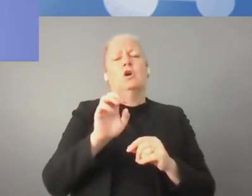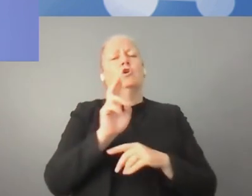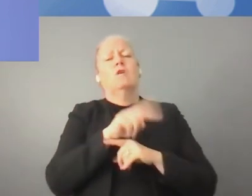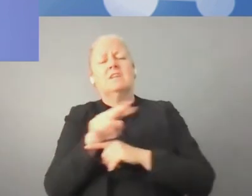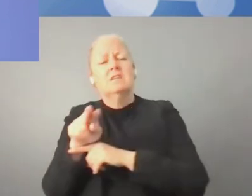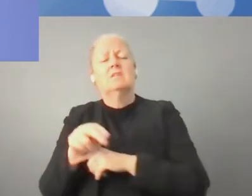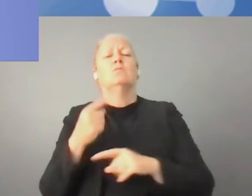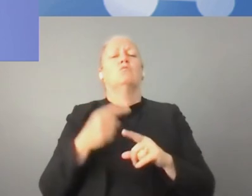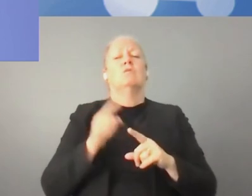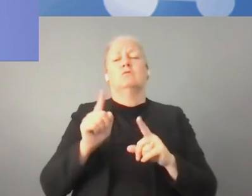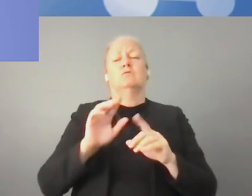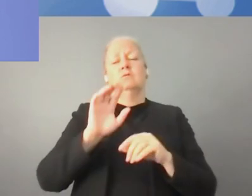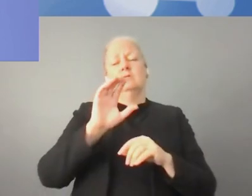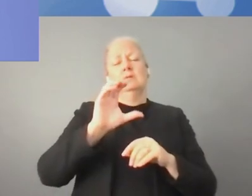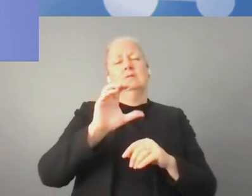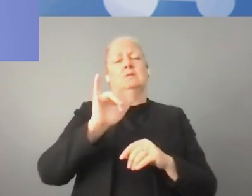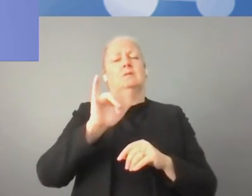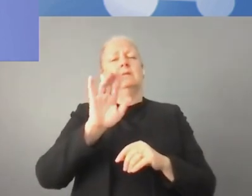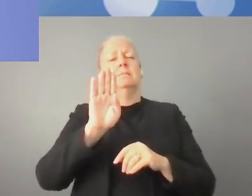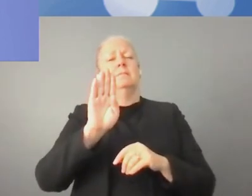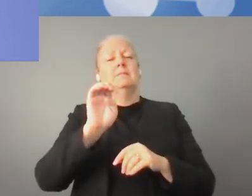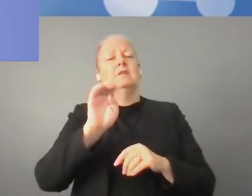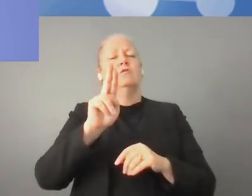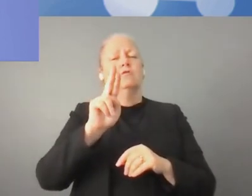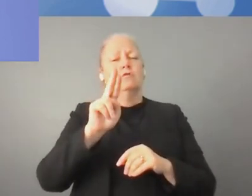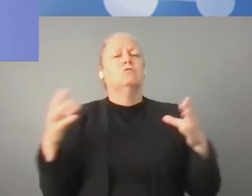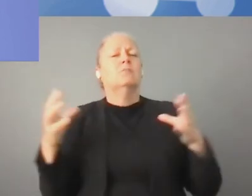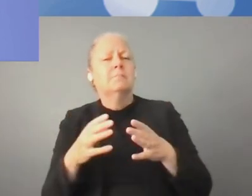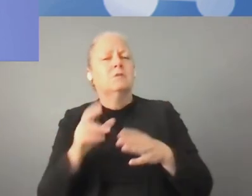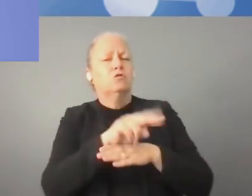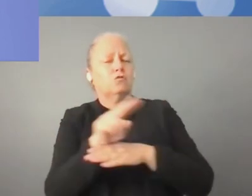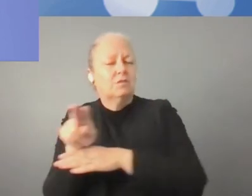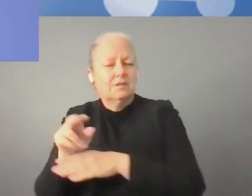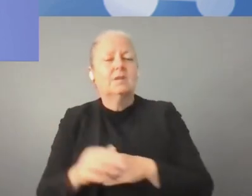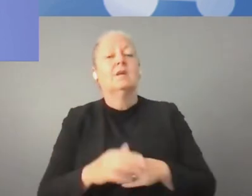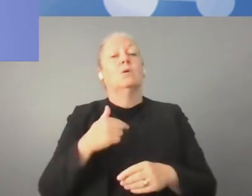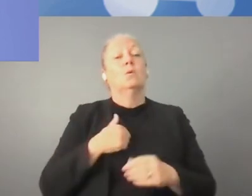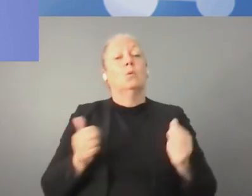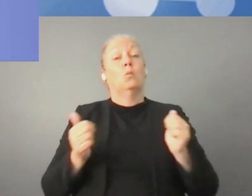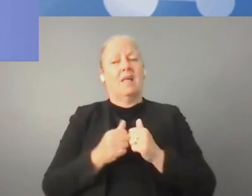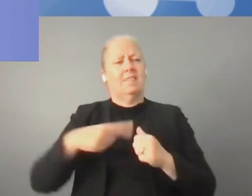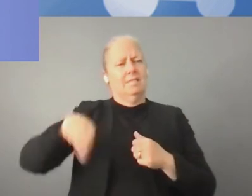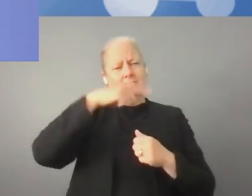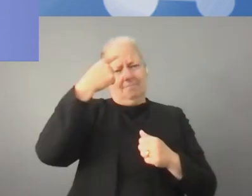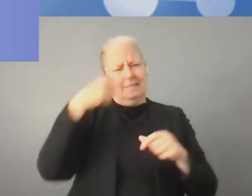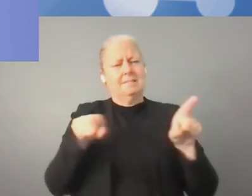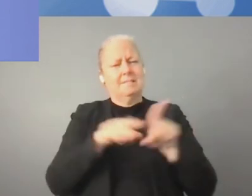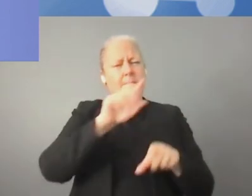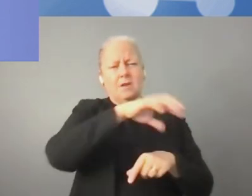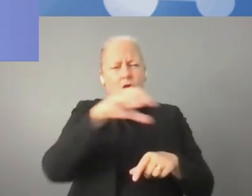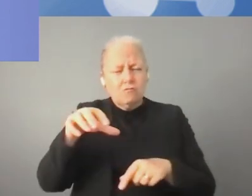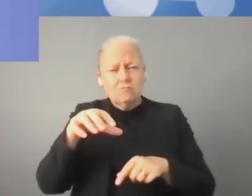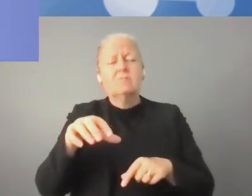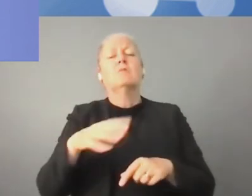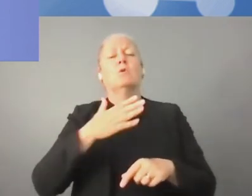会在我们的工作当中支持联合国的一些规划，这是关于到空间安全和新的创